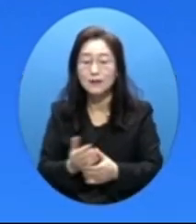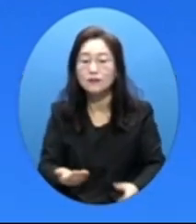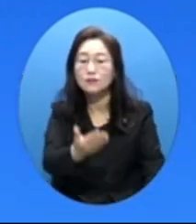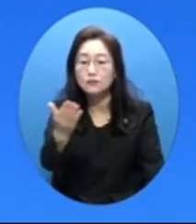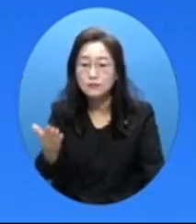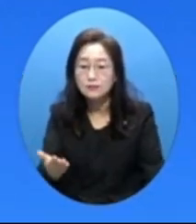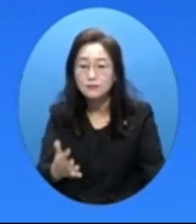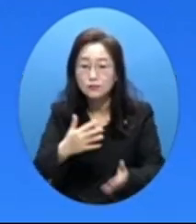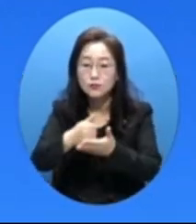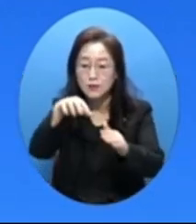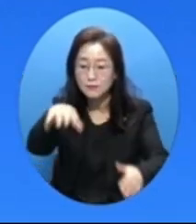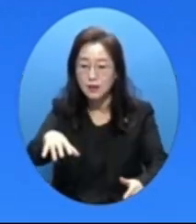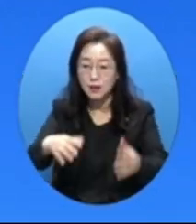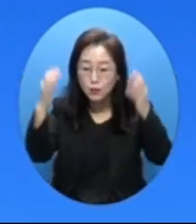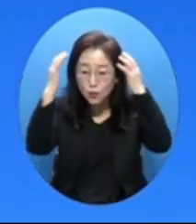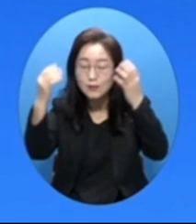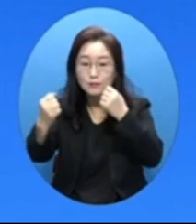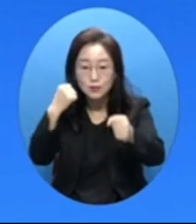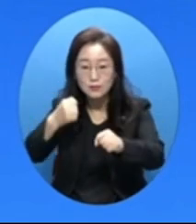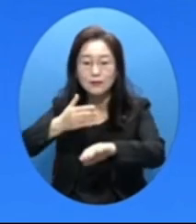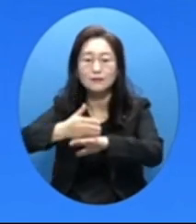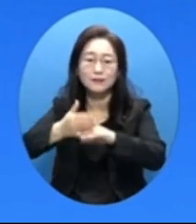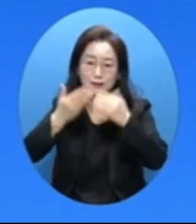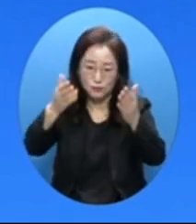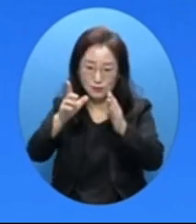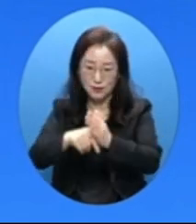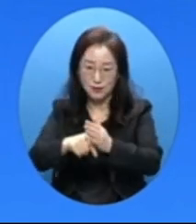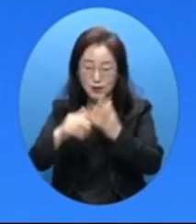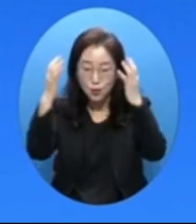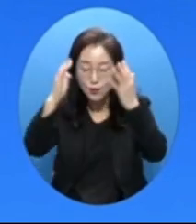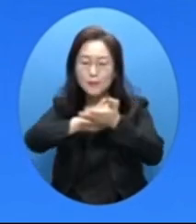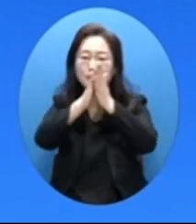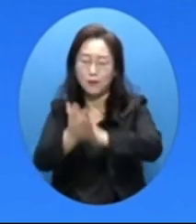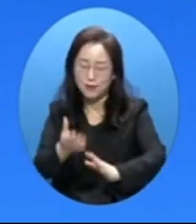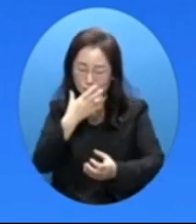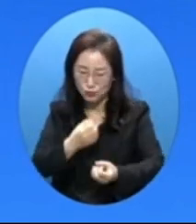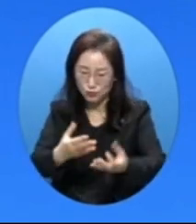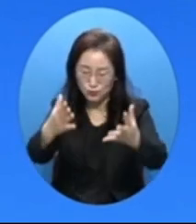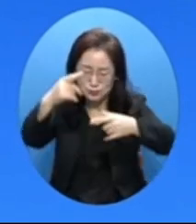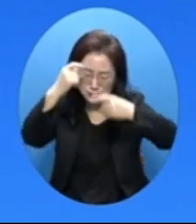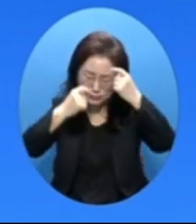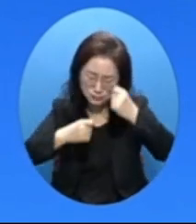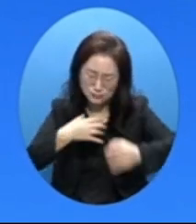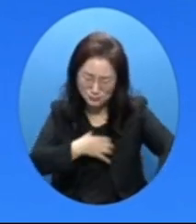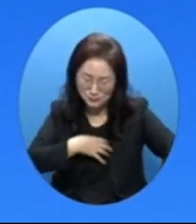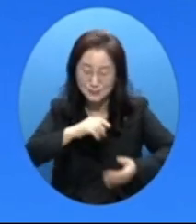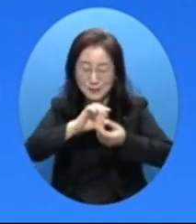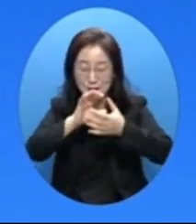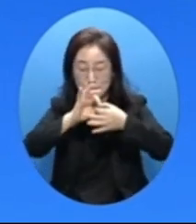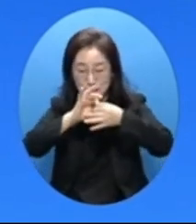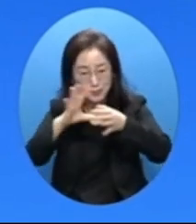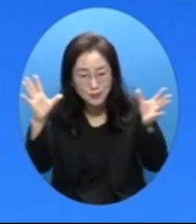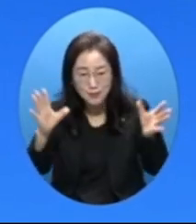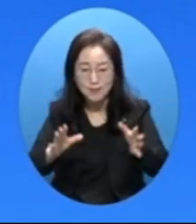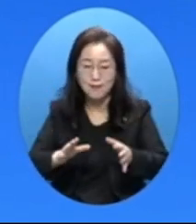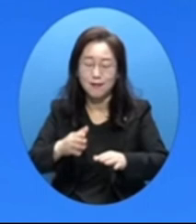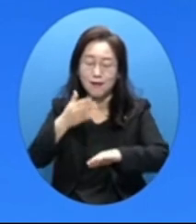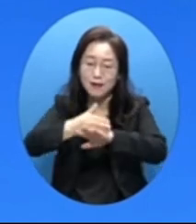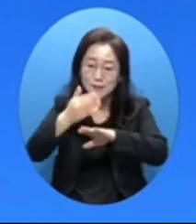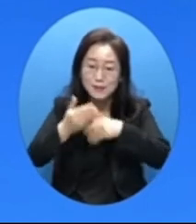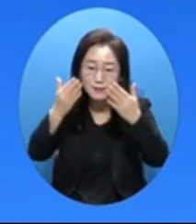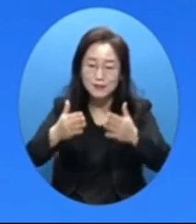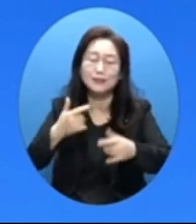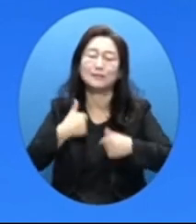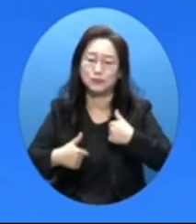주 앞에 고난 중에 감사할 때 고난을 받아야 축복이 되는 것입니다 슬픔 중에 감사할 때 슬픔만에 기쁨이 되는 것입니다